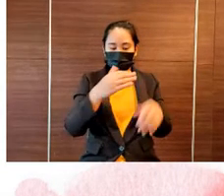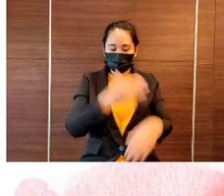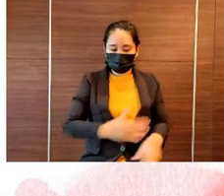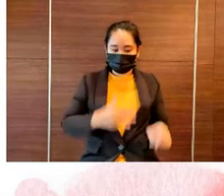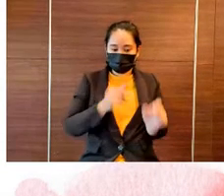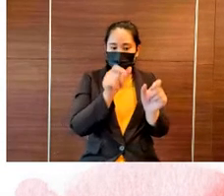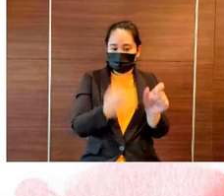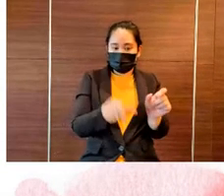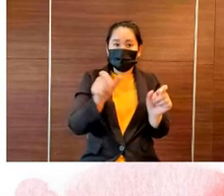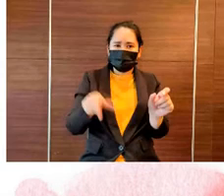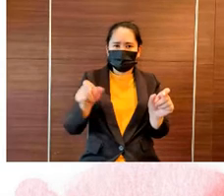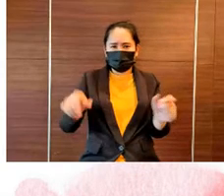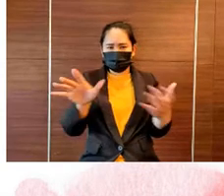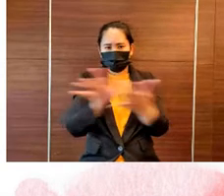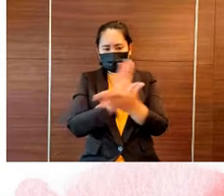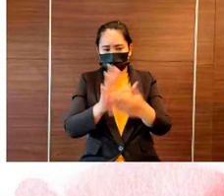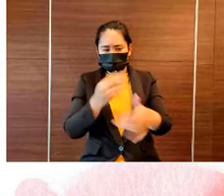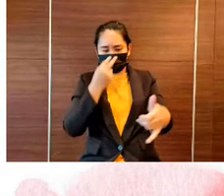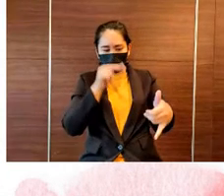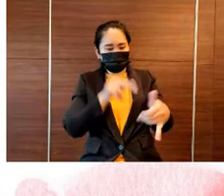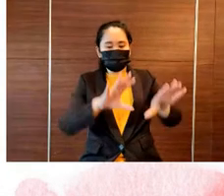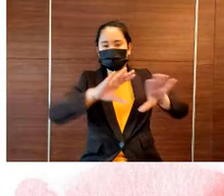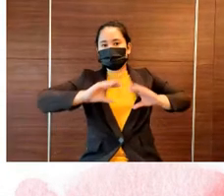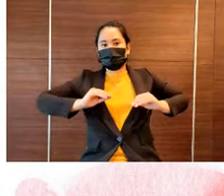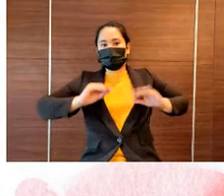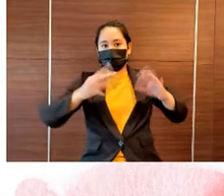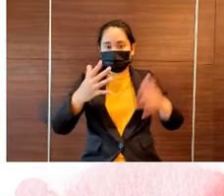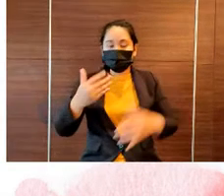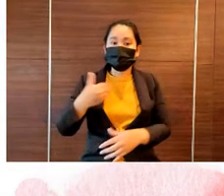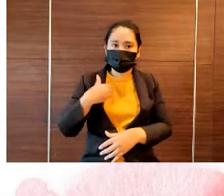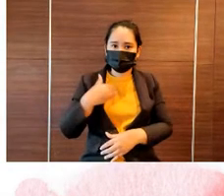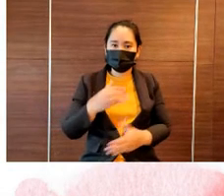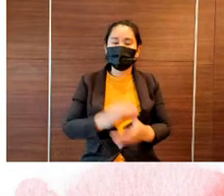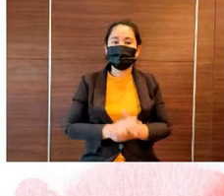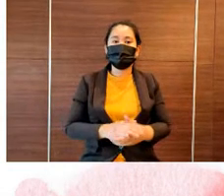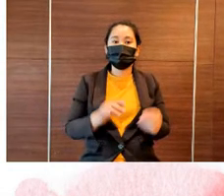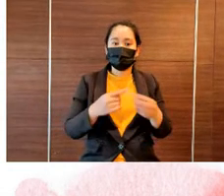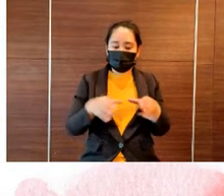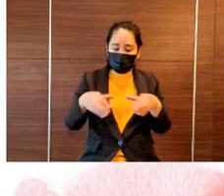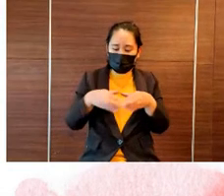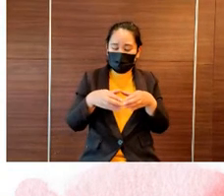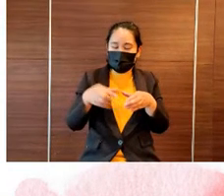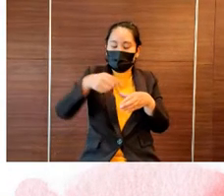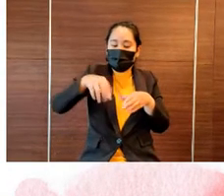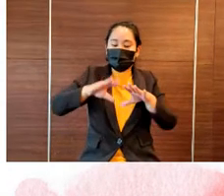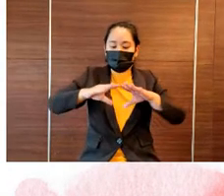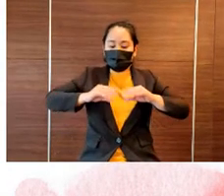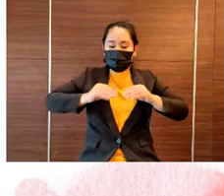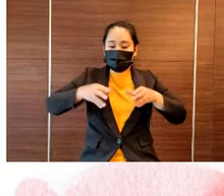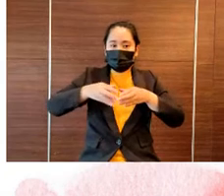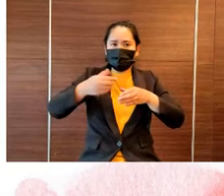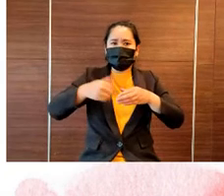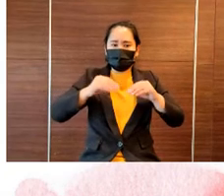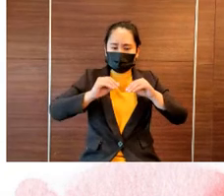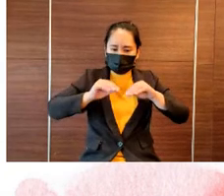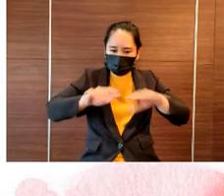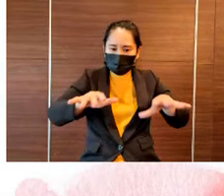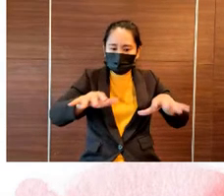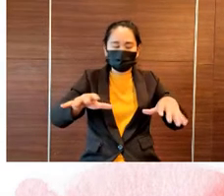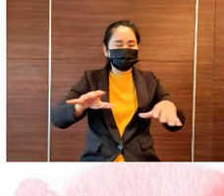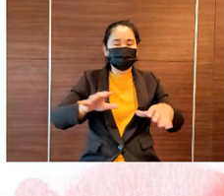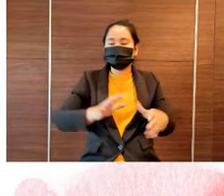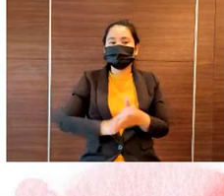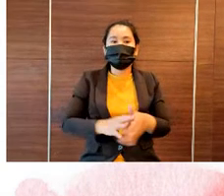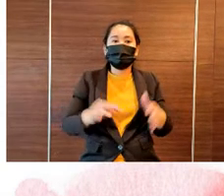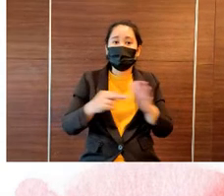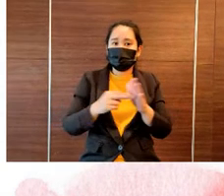นะที่ไม่เป็นที่ยอมรับของสังคมส่วนใหญ่นะจะสองคนที่เล็กยอมรับแต่สัญญาไม่ยอมรับนะครับจึงมีการตีตราและเลือกปฏิบั